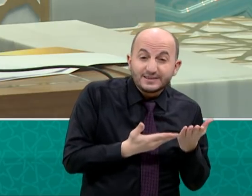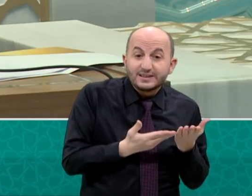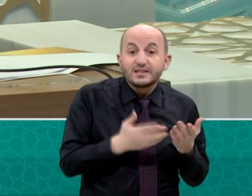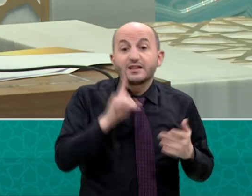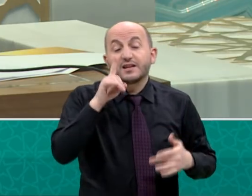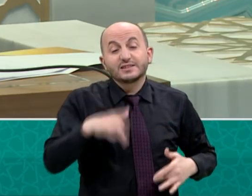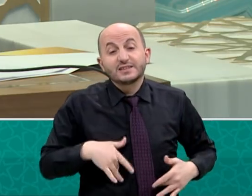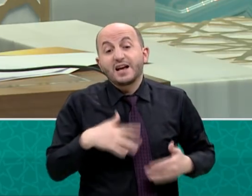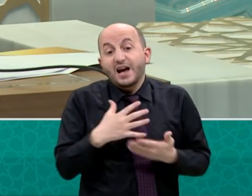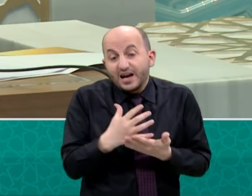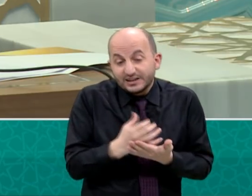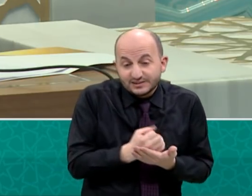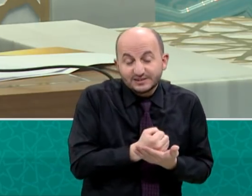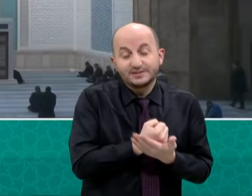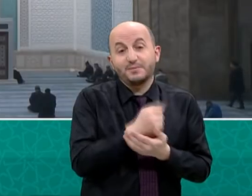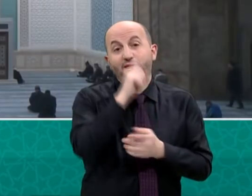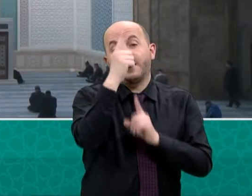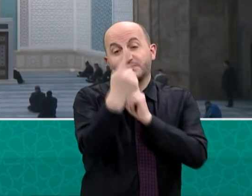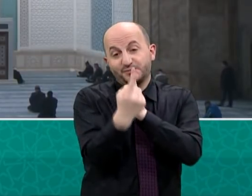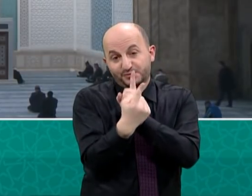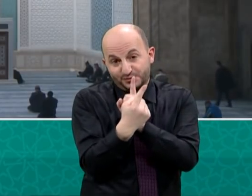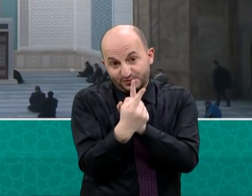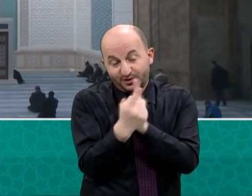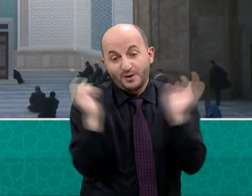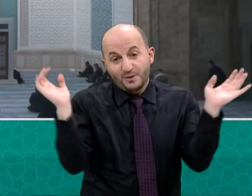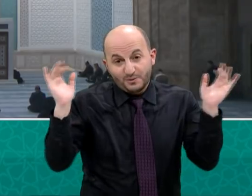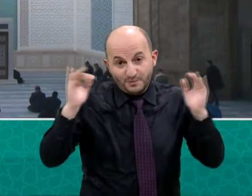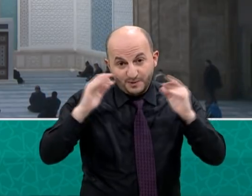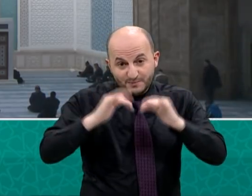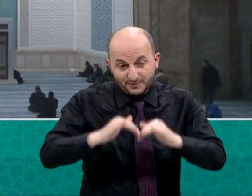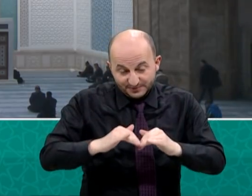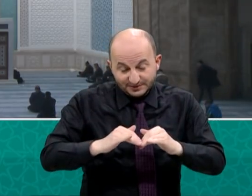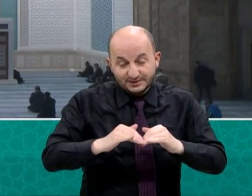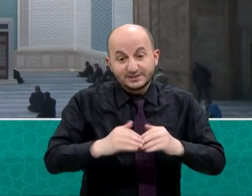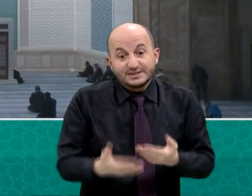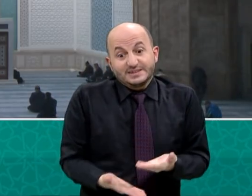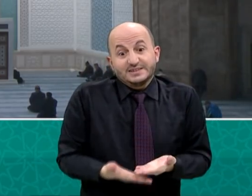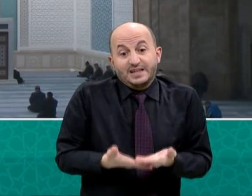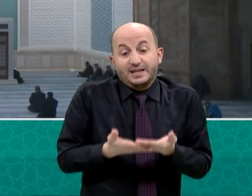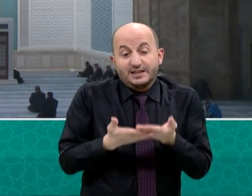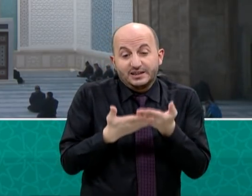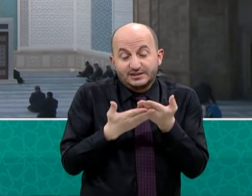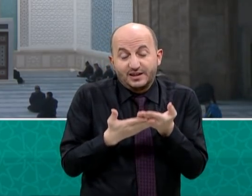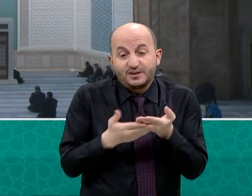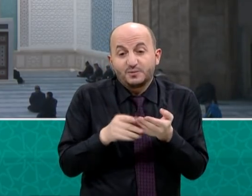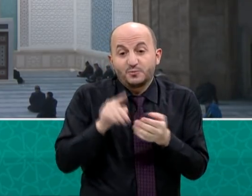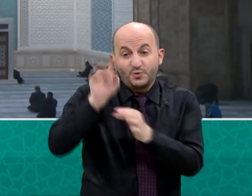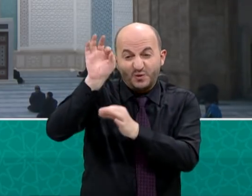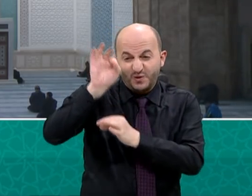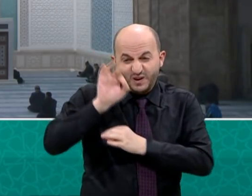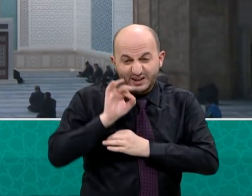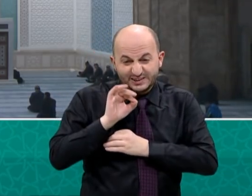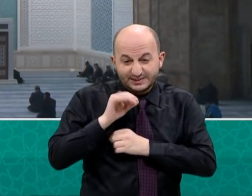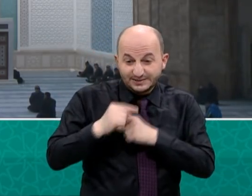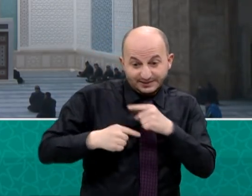rızasını kazanarak Cenab-ı Hakk'ın huzuruna toplanmamızı sağlayacak bu vahiy